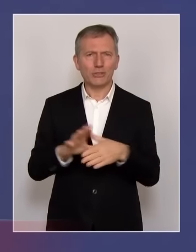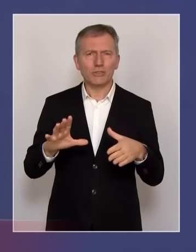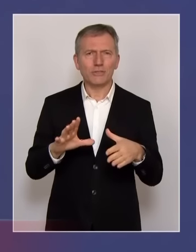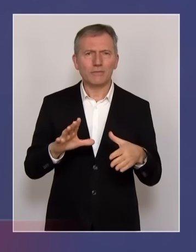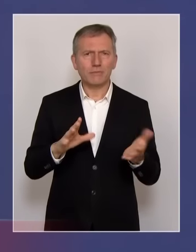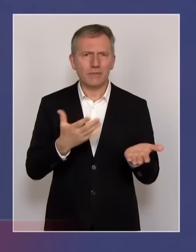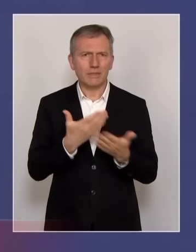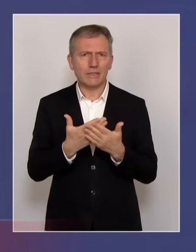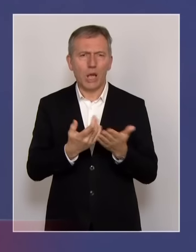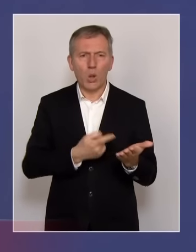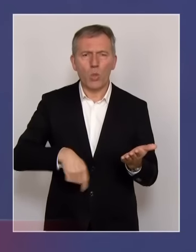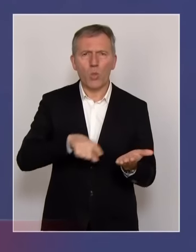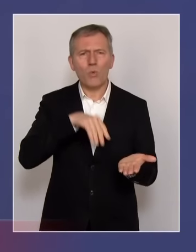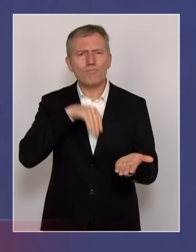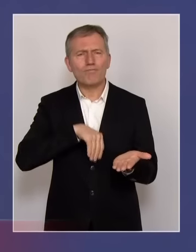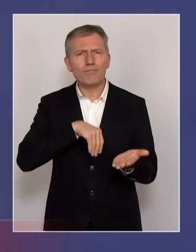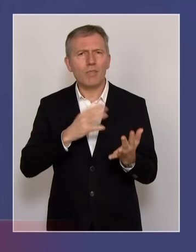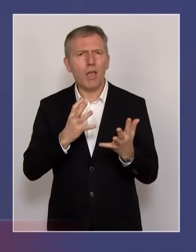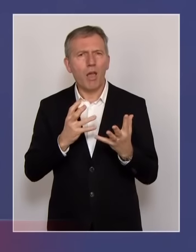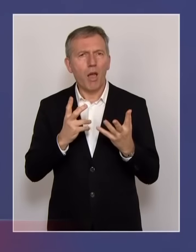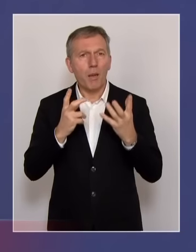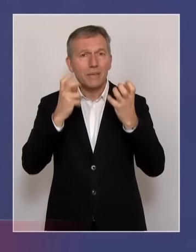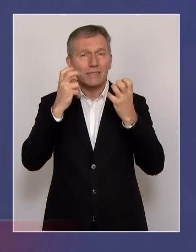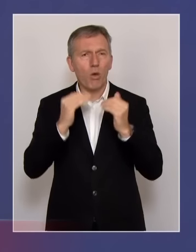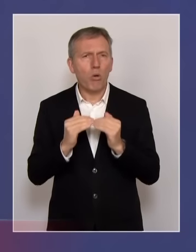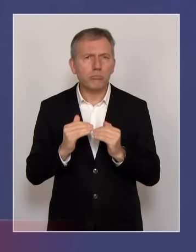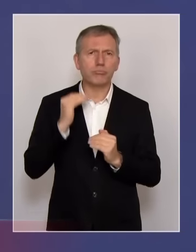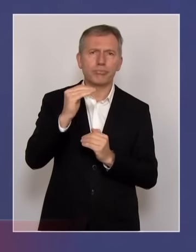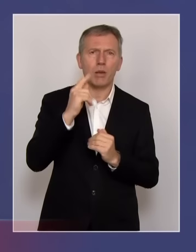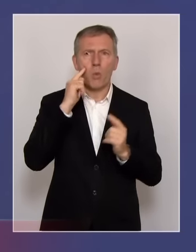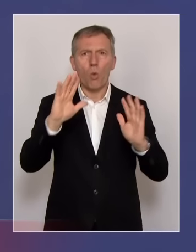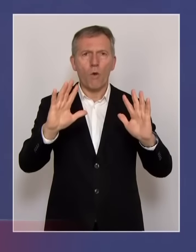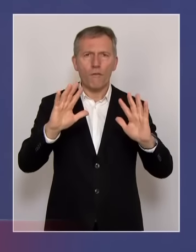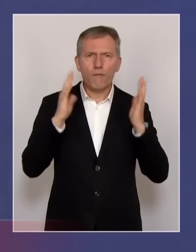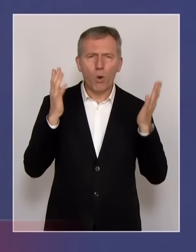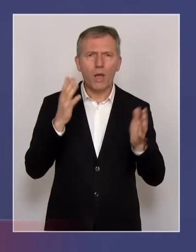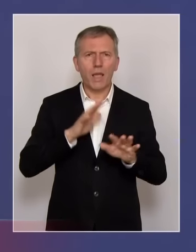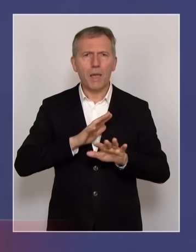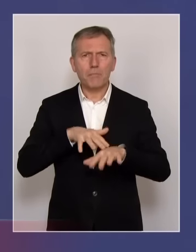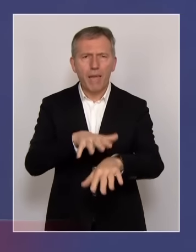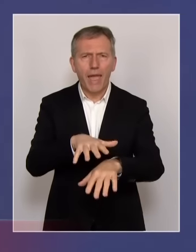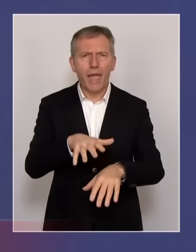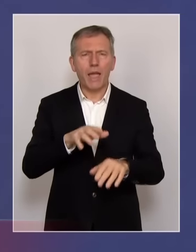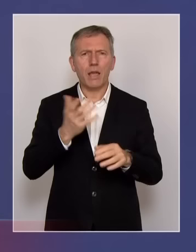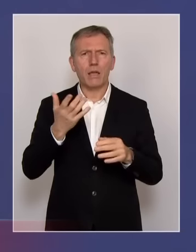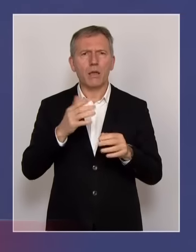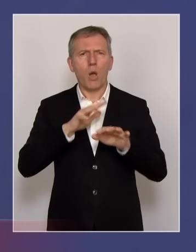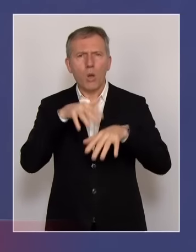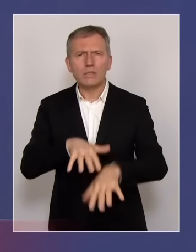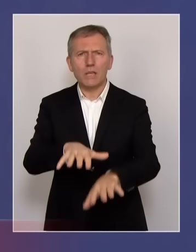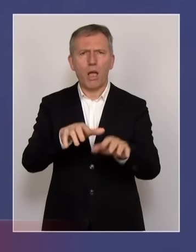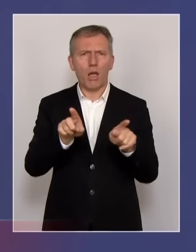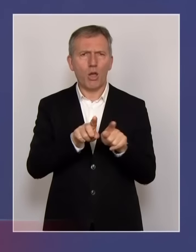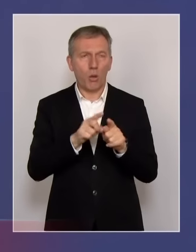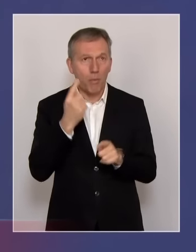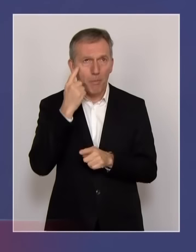et je crois que l'ambition que nous devons avoir et que nous avons commencé d'avoir pour nos forêts nos mers et nos océans est à penser comme tel